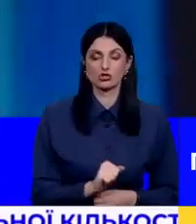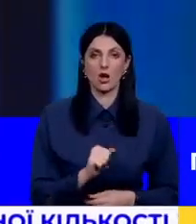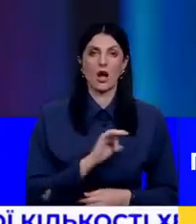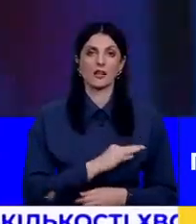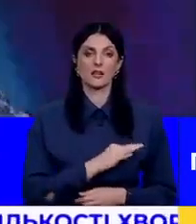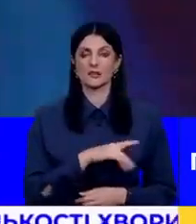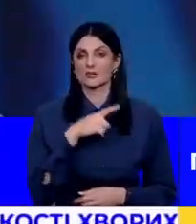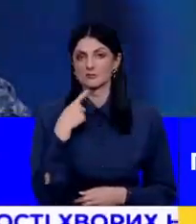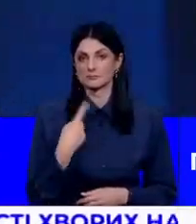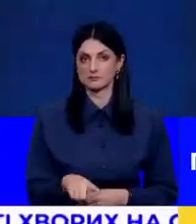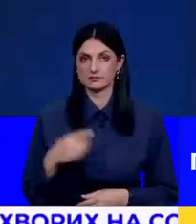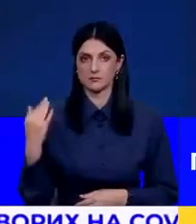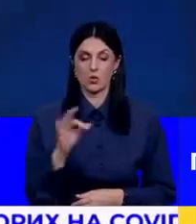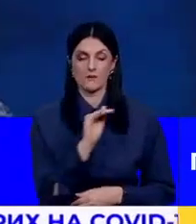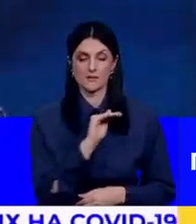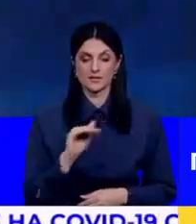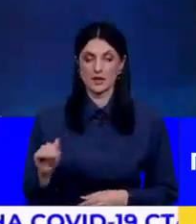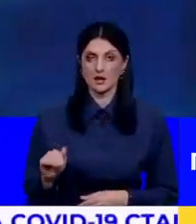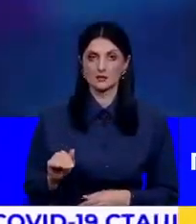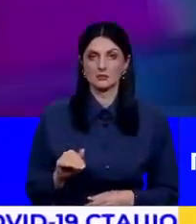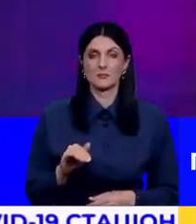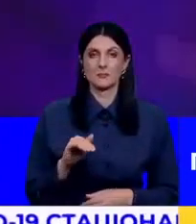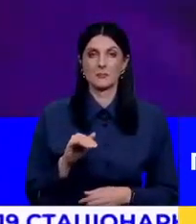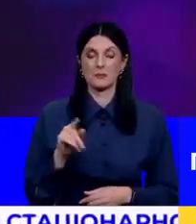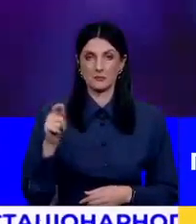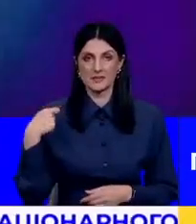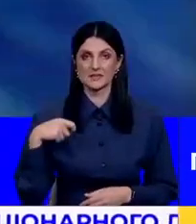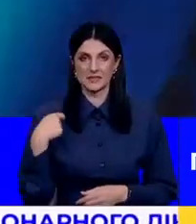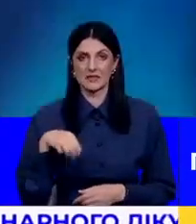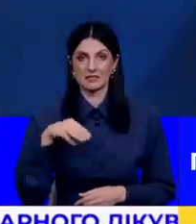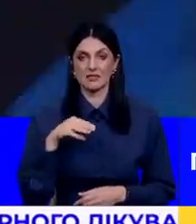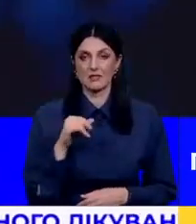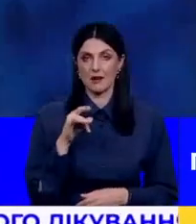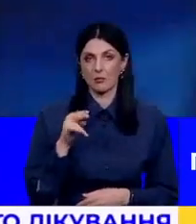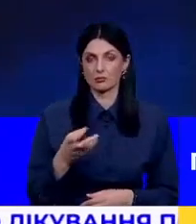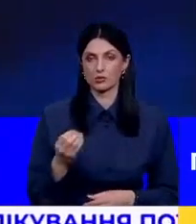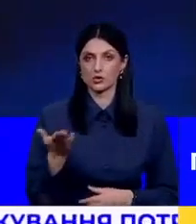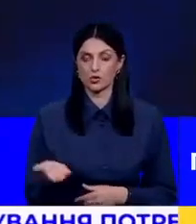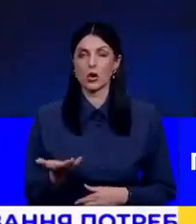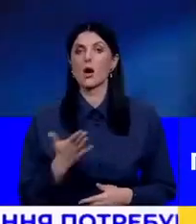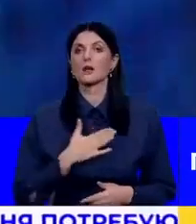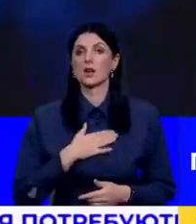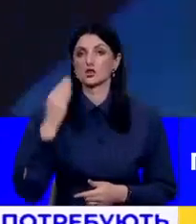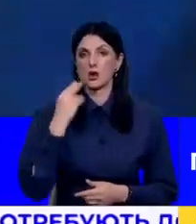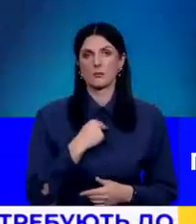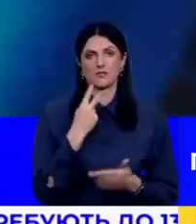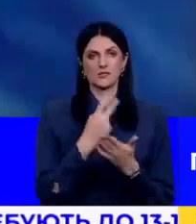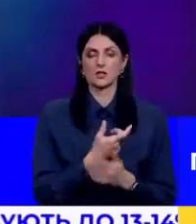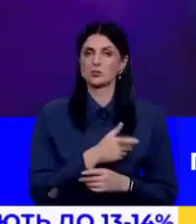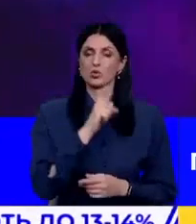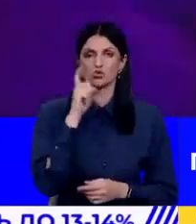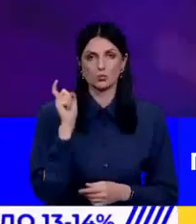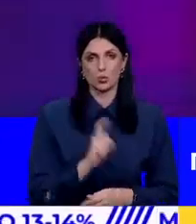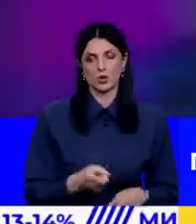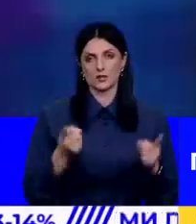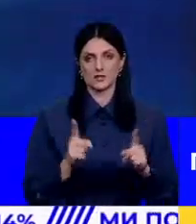российских спецслужб официально, на официальном уровне, при президенте Трампе еще. И какая наша позиция? Мы выглядим очень плохо на самом